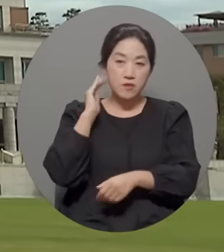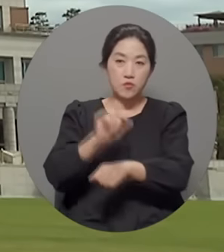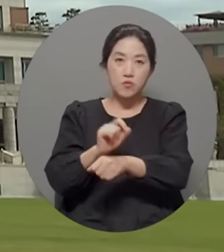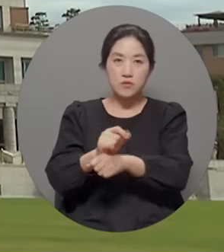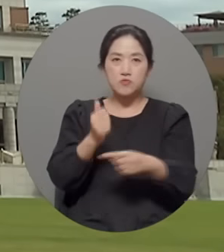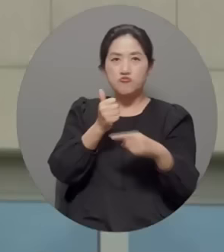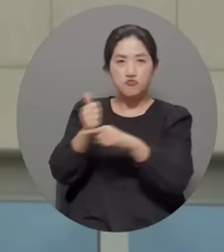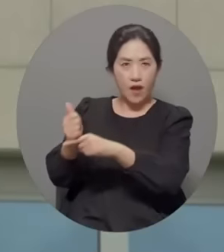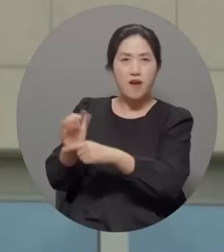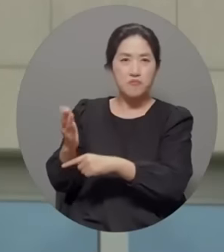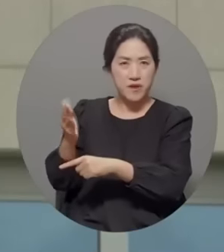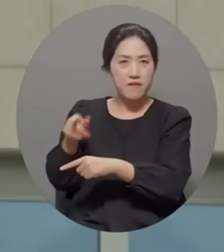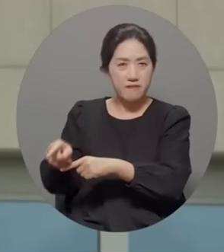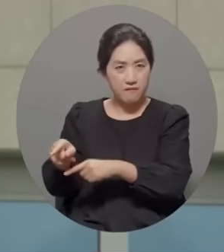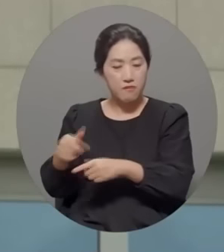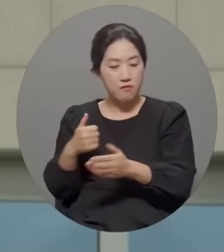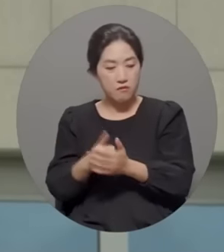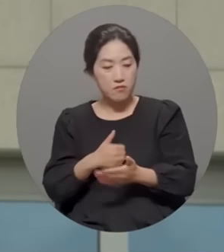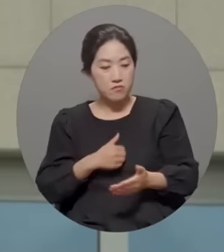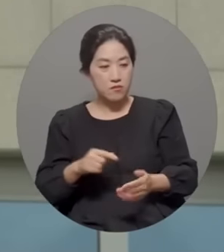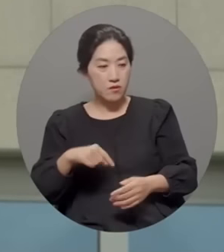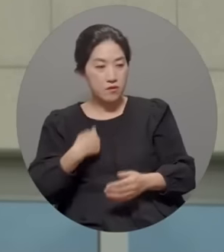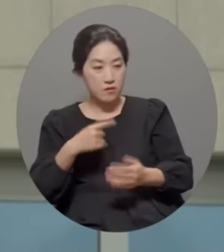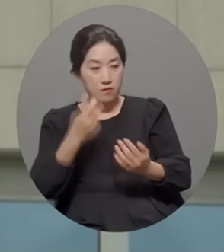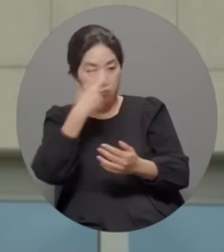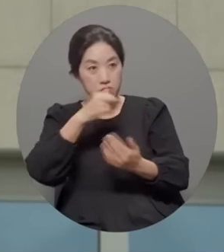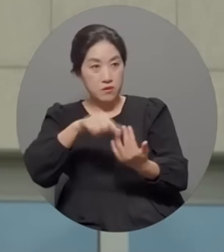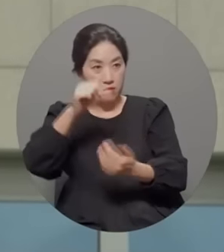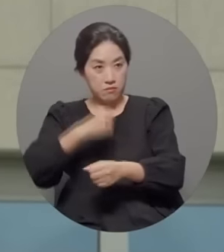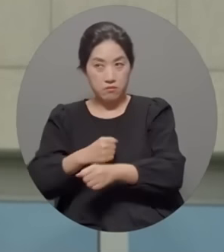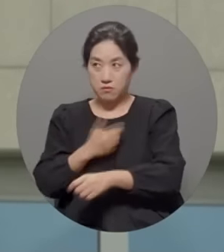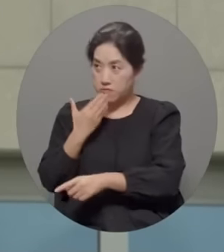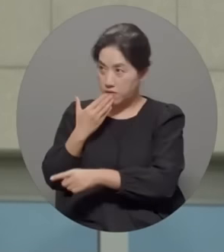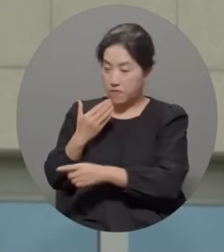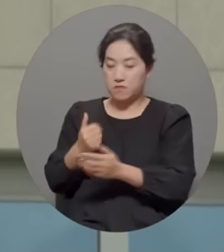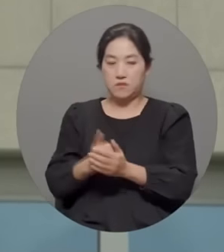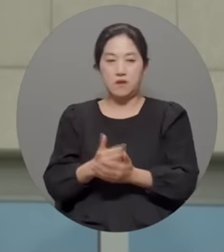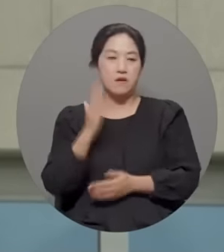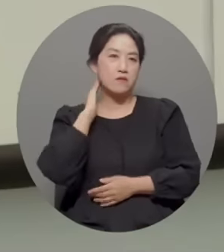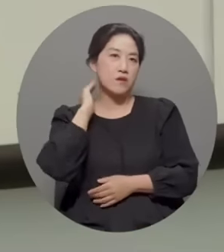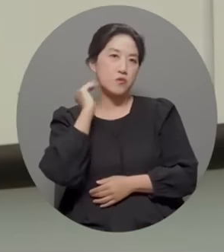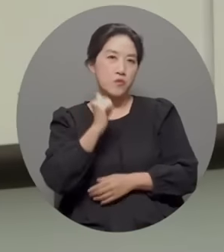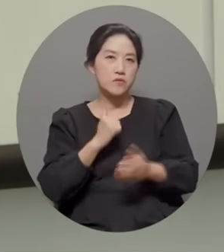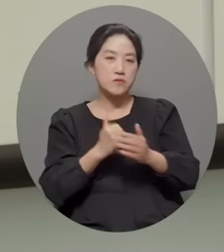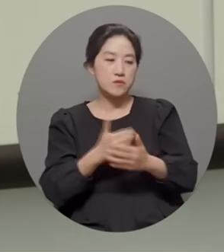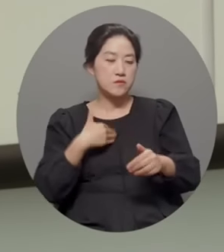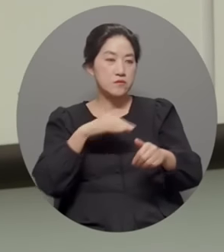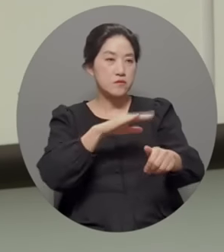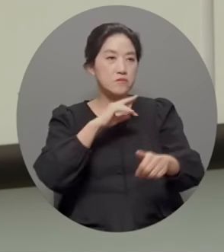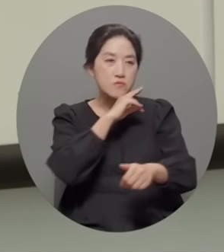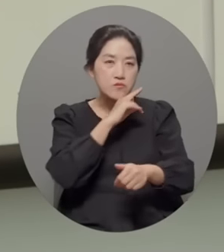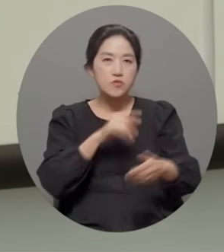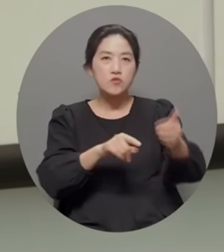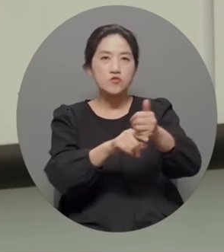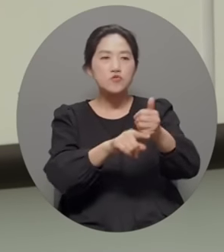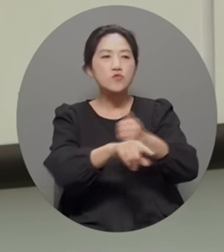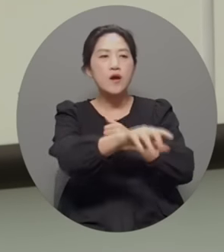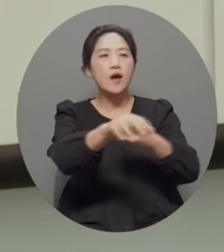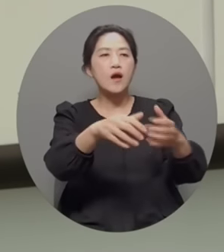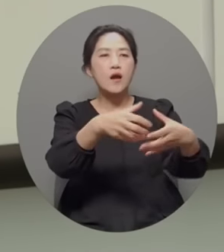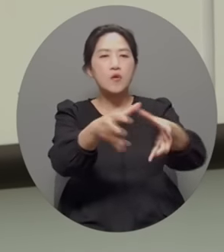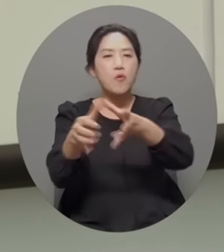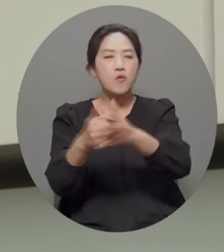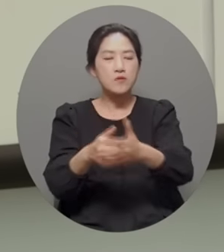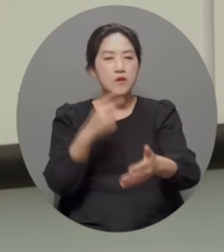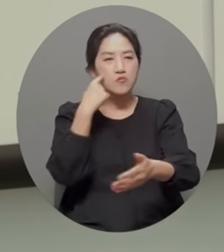특별 검사를 임명하는 게 맞는지 묻자 대통령실 외압 의혹은 수사 당국에서 규명해야 할